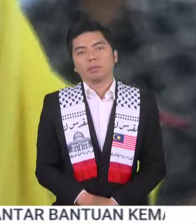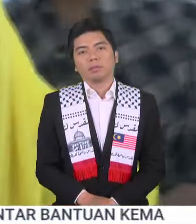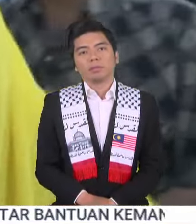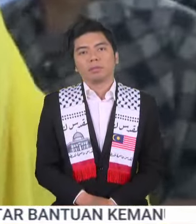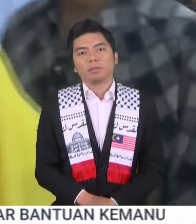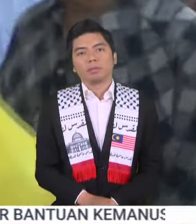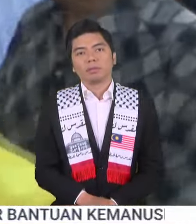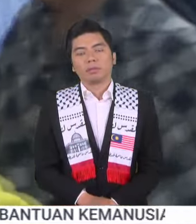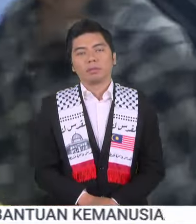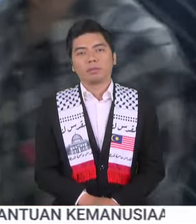gajah